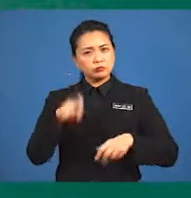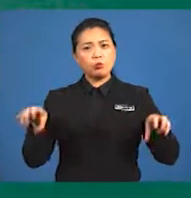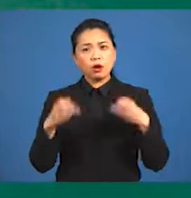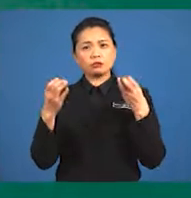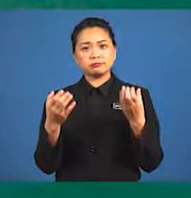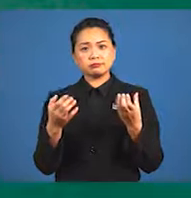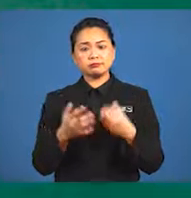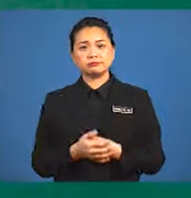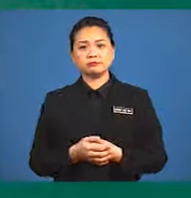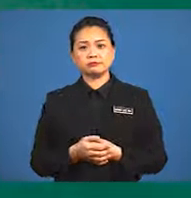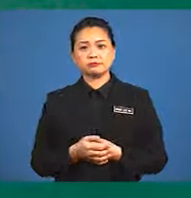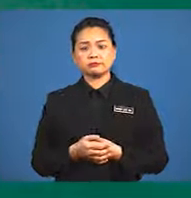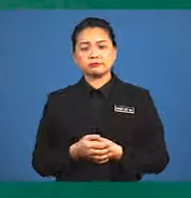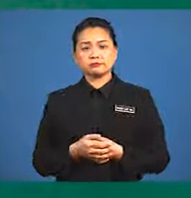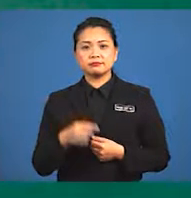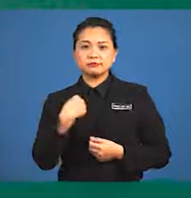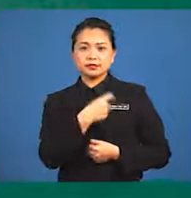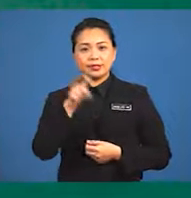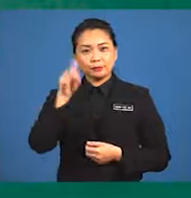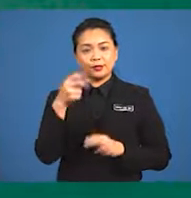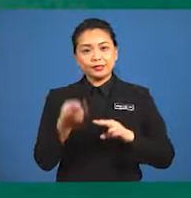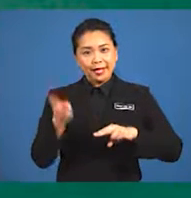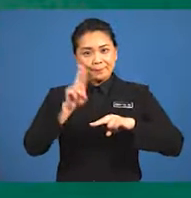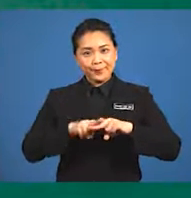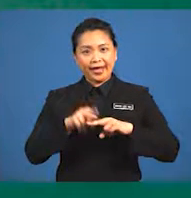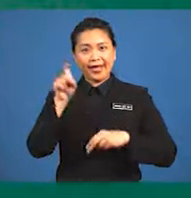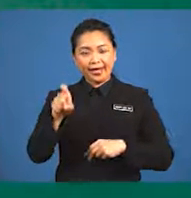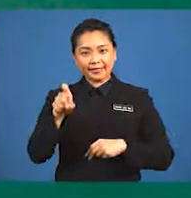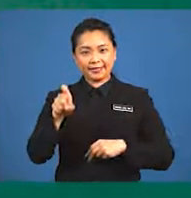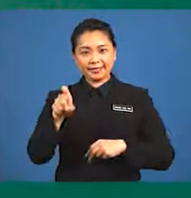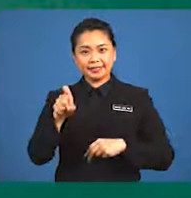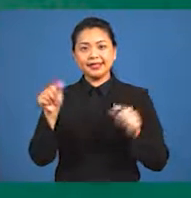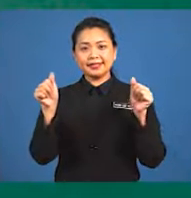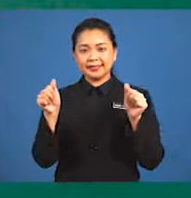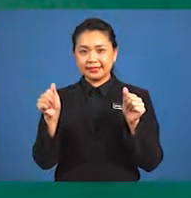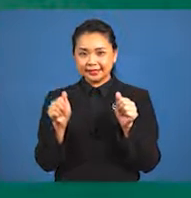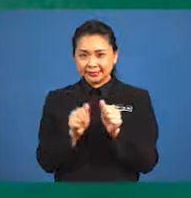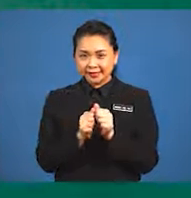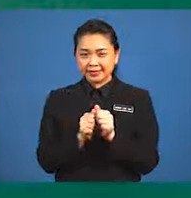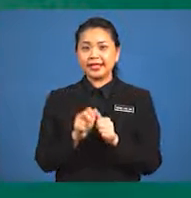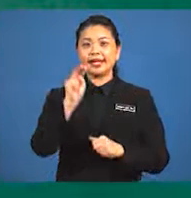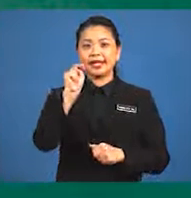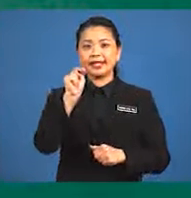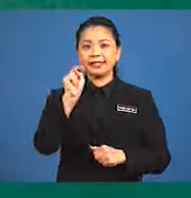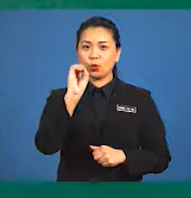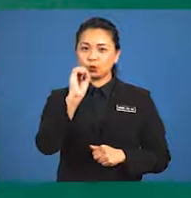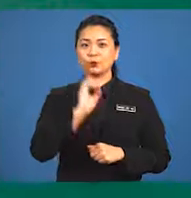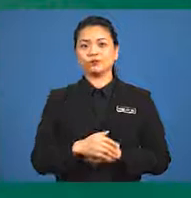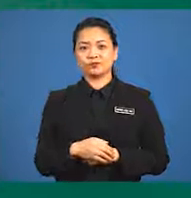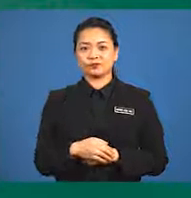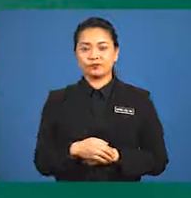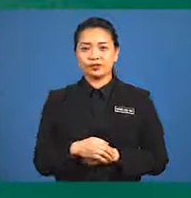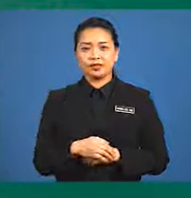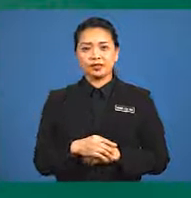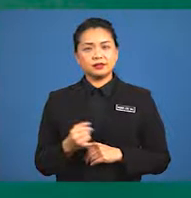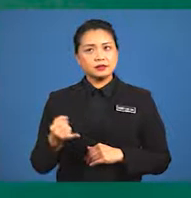lakukan? Kita perlu tambah X dengan nilai N kuasa kosong. Kita